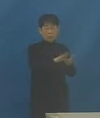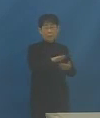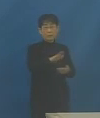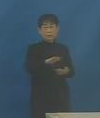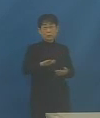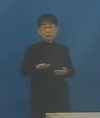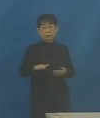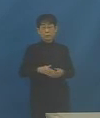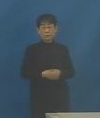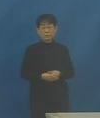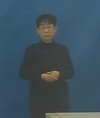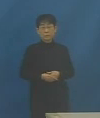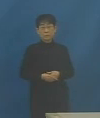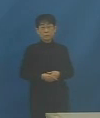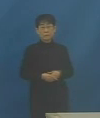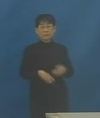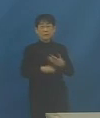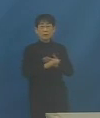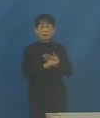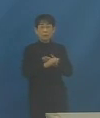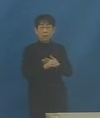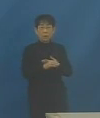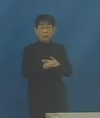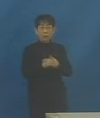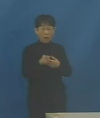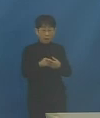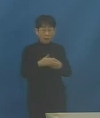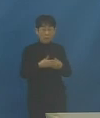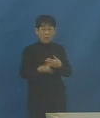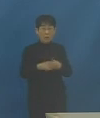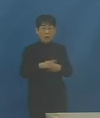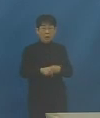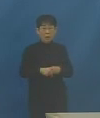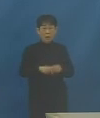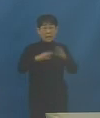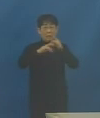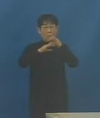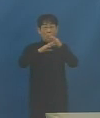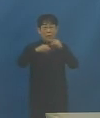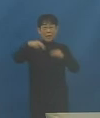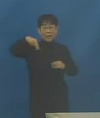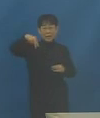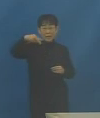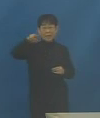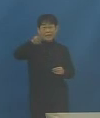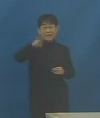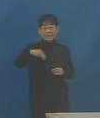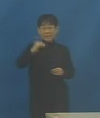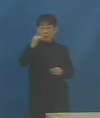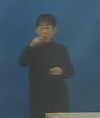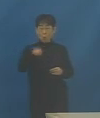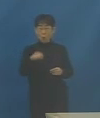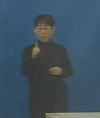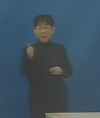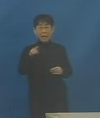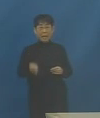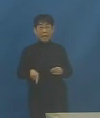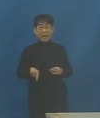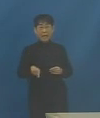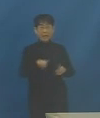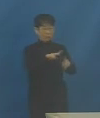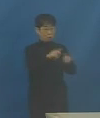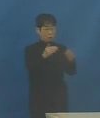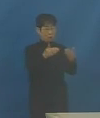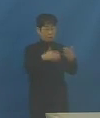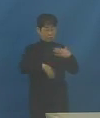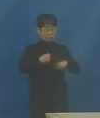例えばこうちょっと盲点なのはリコーダーの演奏額がありますよねでこれよくあの小学校なんかでも